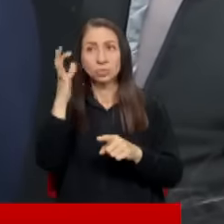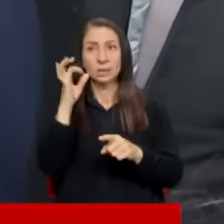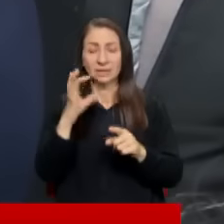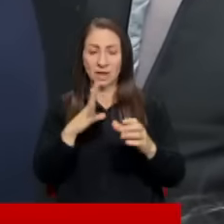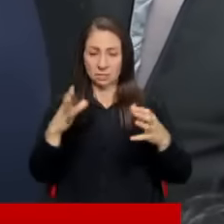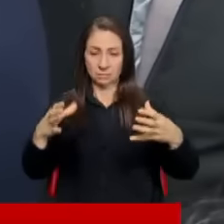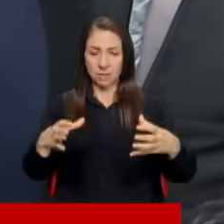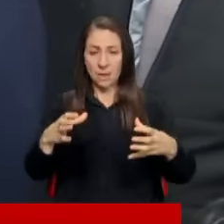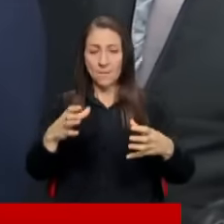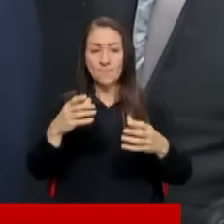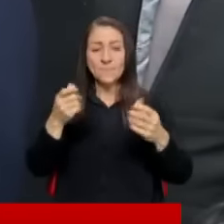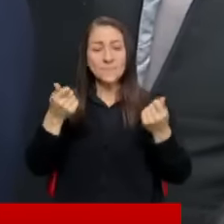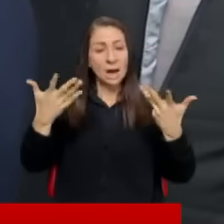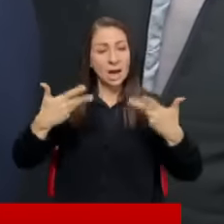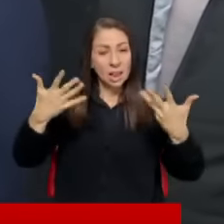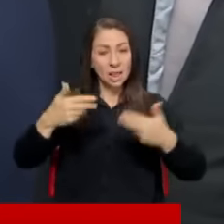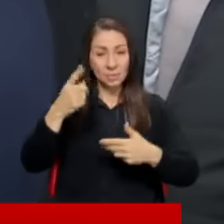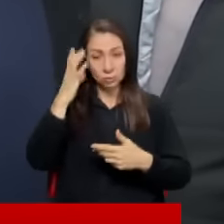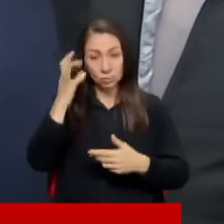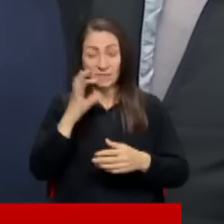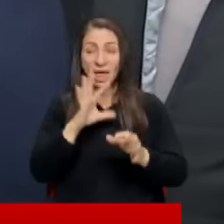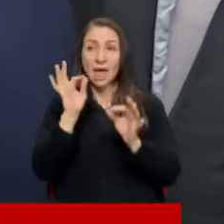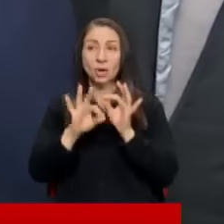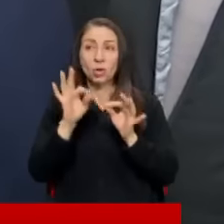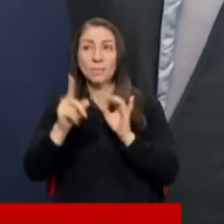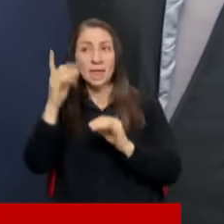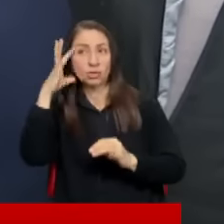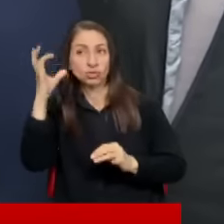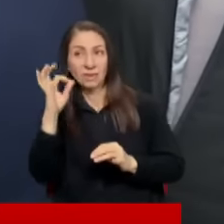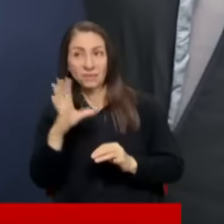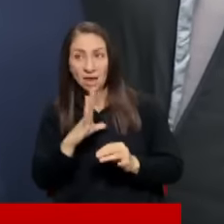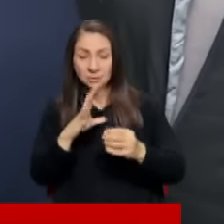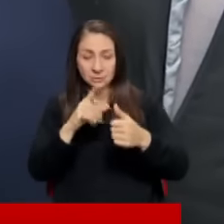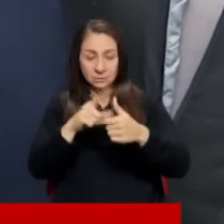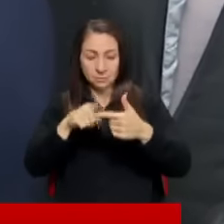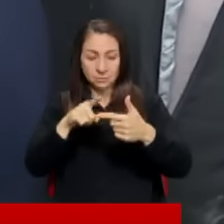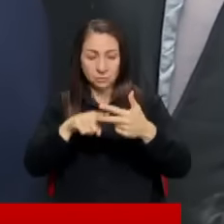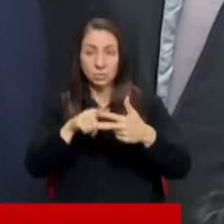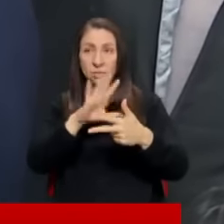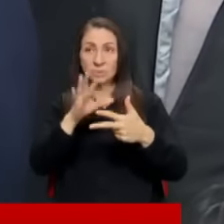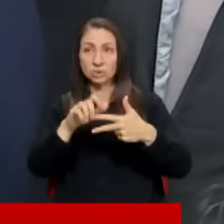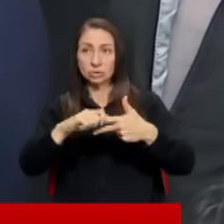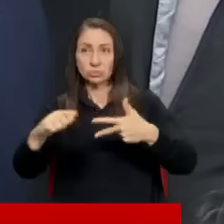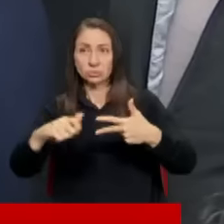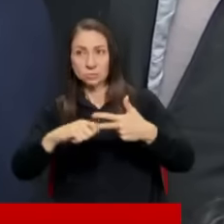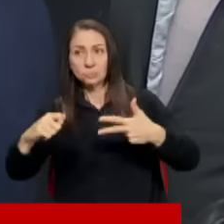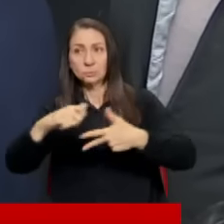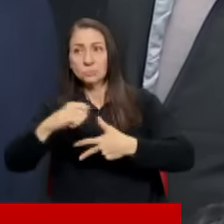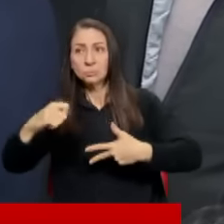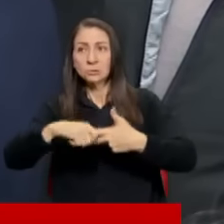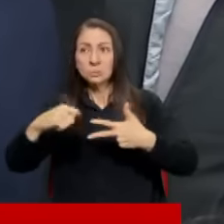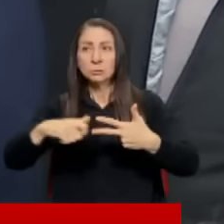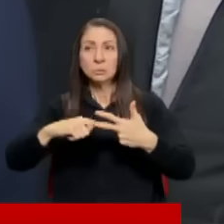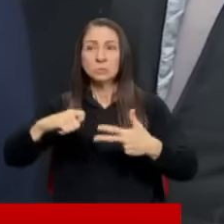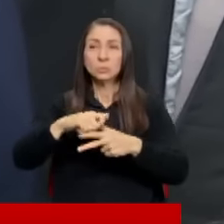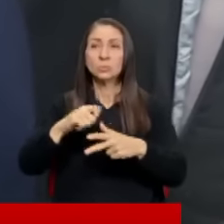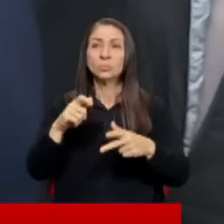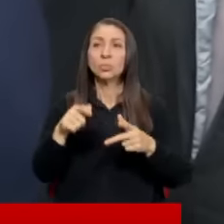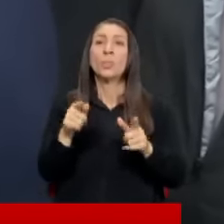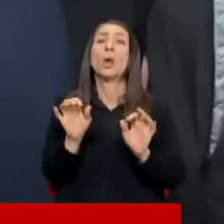var. Maliye denen bir uzmanlık var. Ekonomi denen bir uzmanlık var. Bunları her tarafından çekip çekiştirdiler. Yani